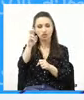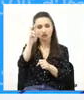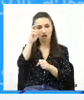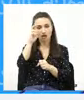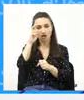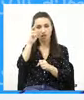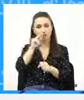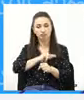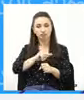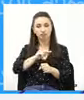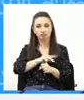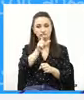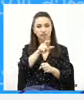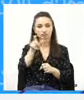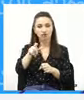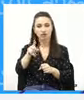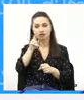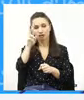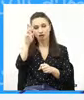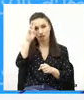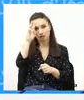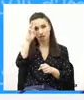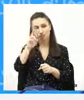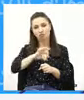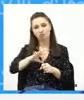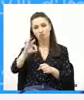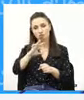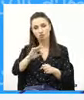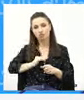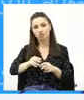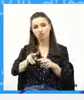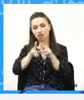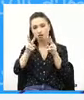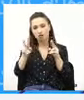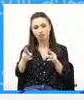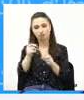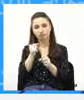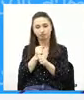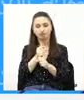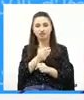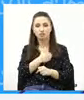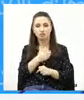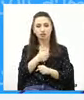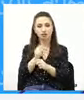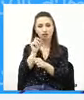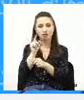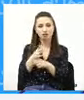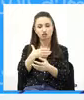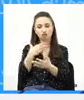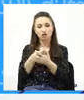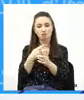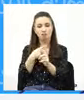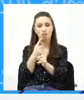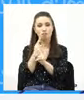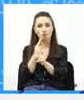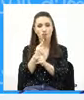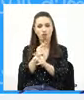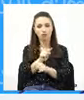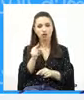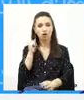სახელმწიფო სამსახურში დასაქმებული ადამიანების ხელფასები კერძო სექტორს და მინდა დავავალო ჩემს მოადგილეებს,